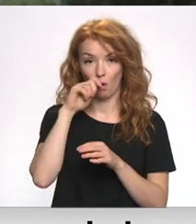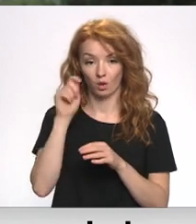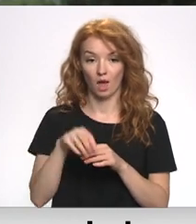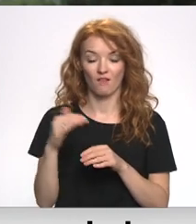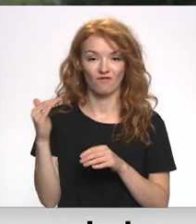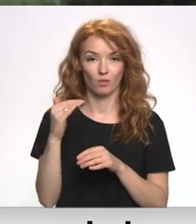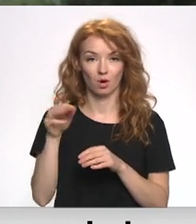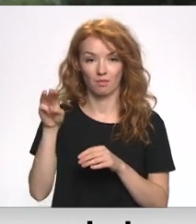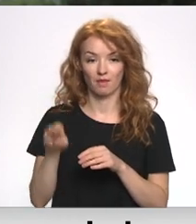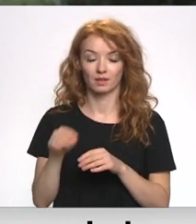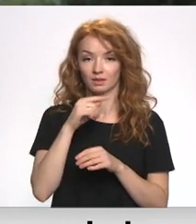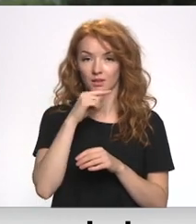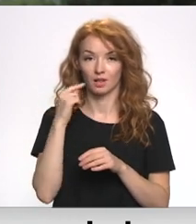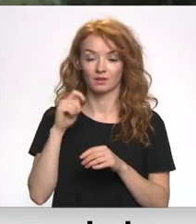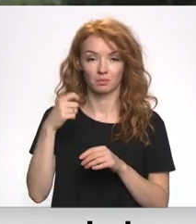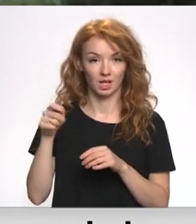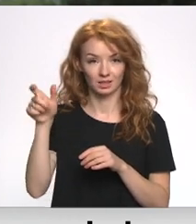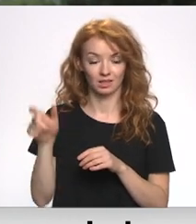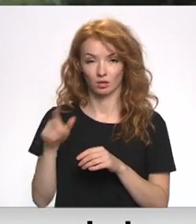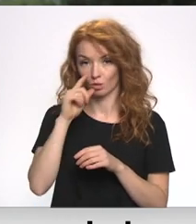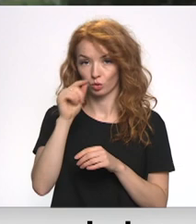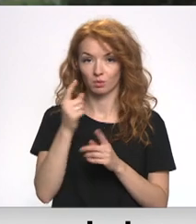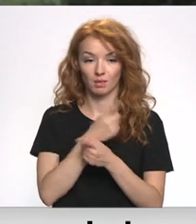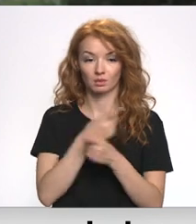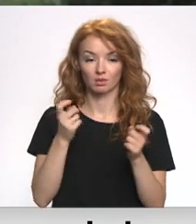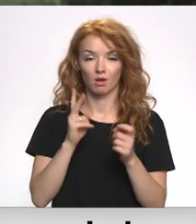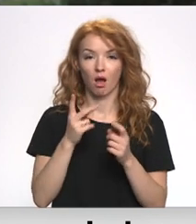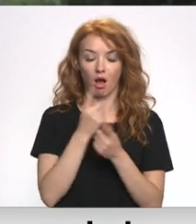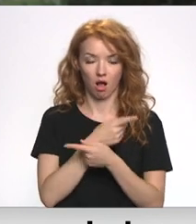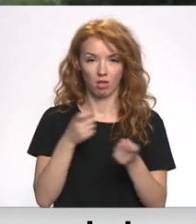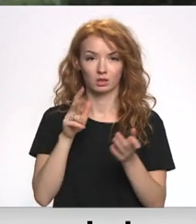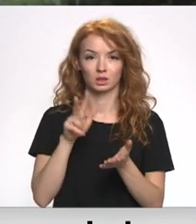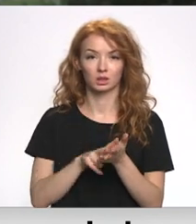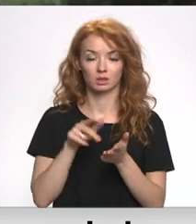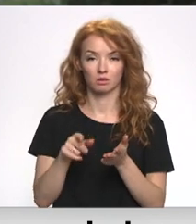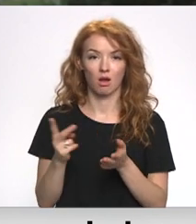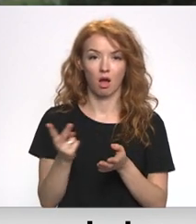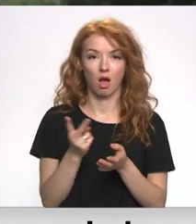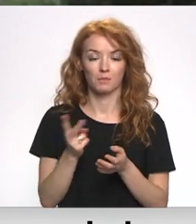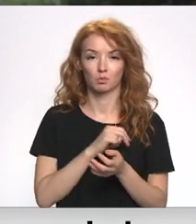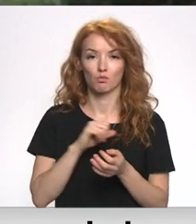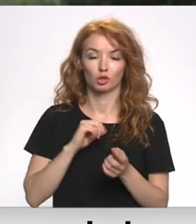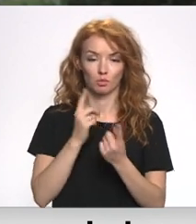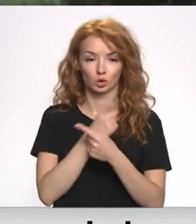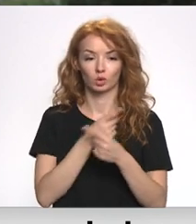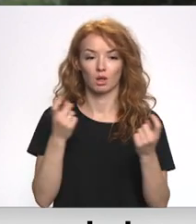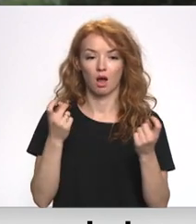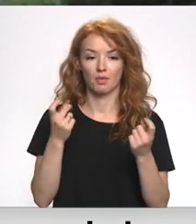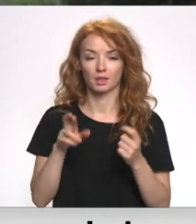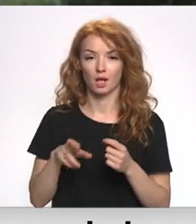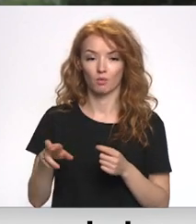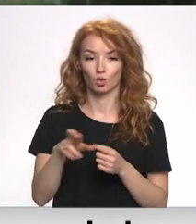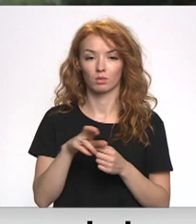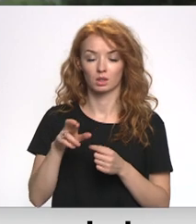februārī Krievijas prezidents Vladimirs Putins paziņoja, ka atzīst šīs abas pašpasludinātās